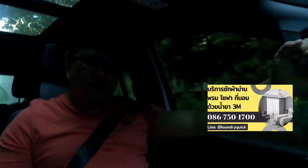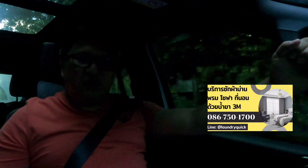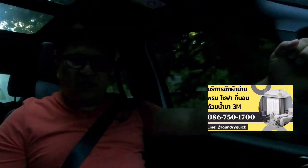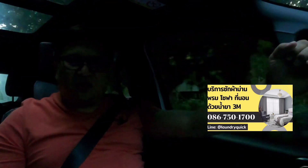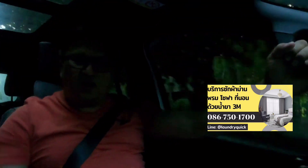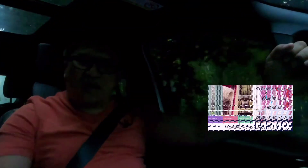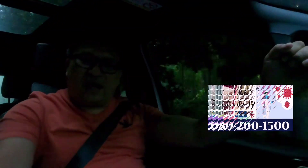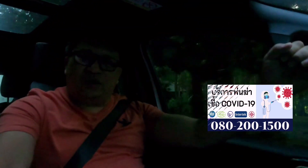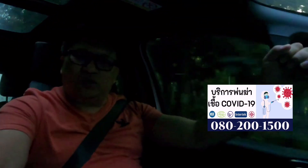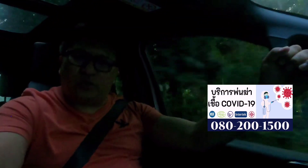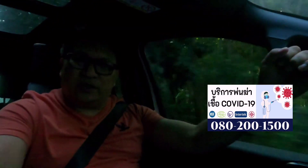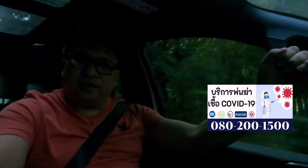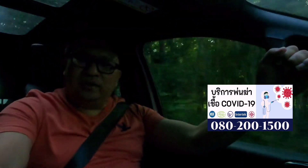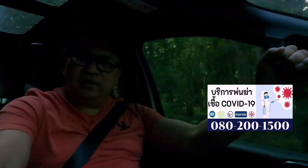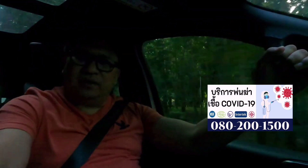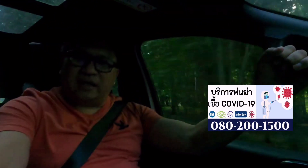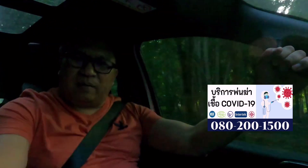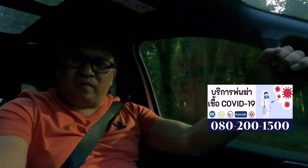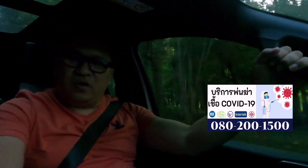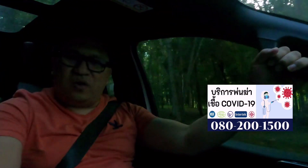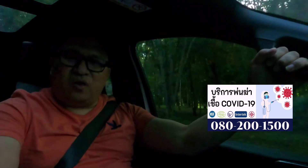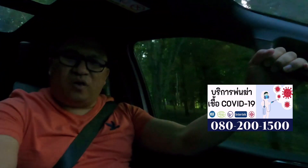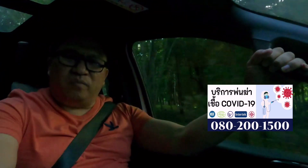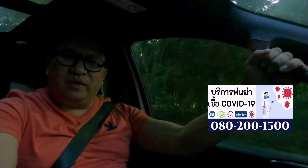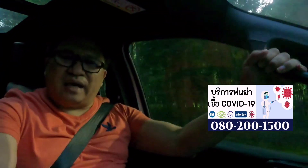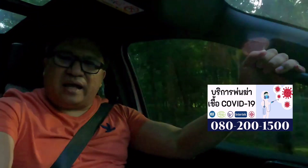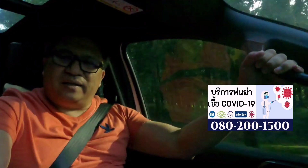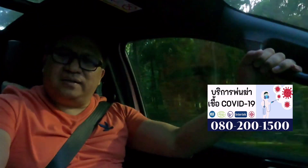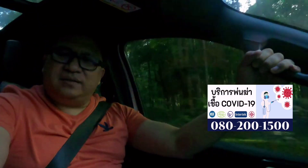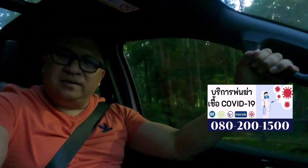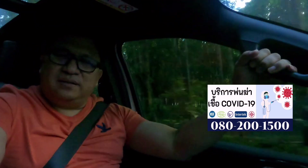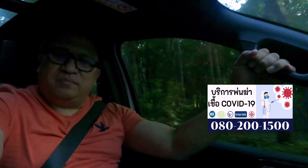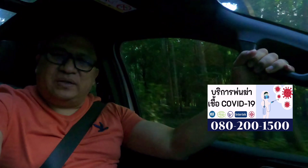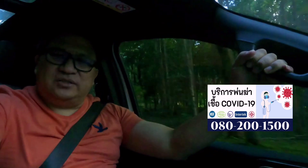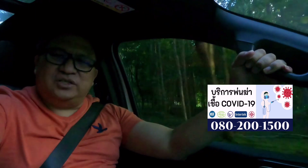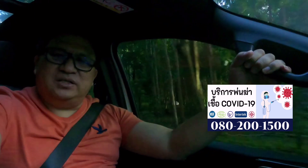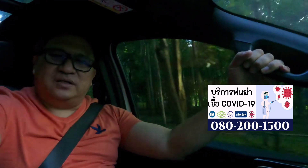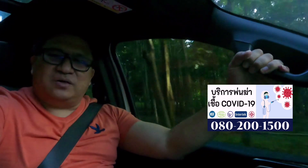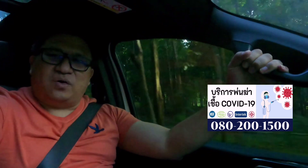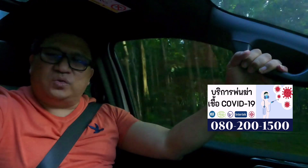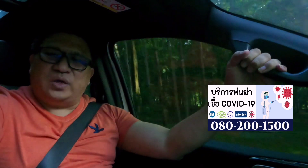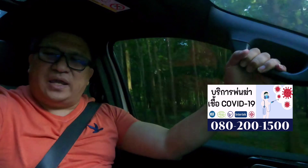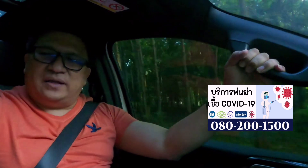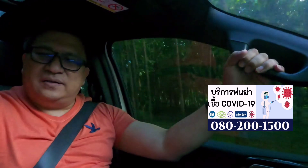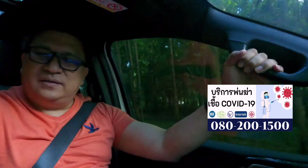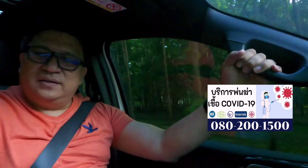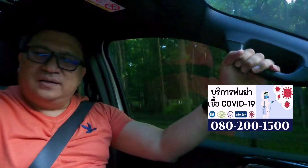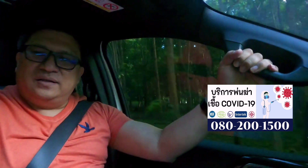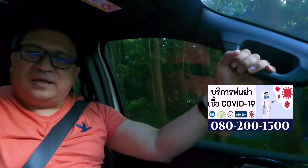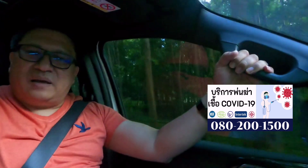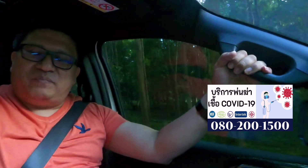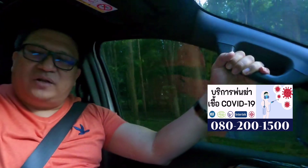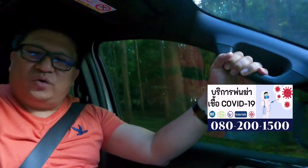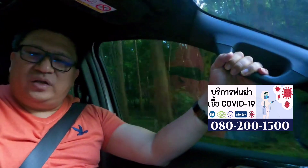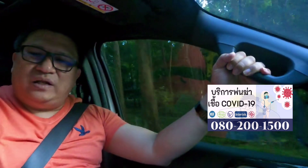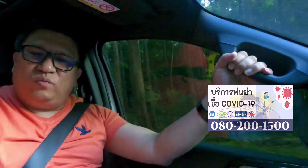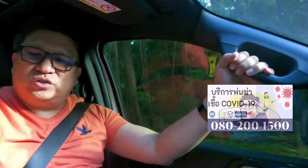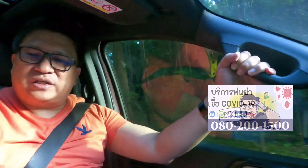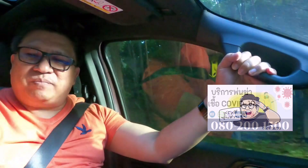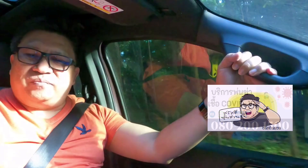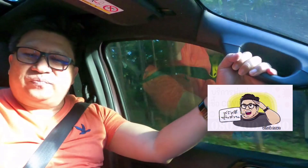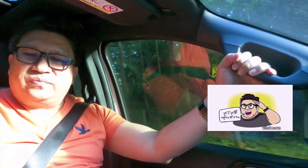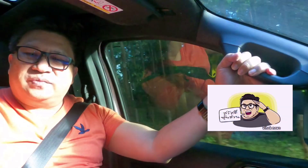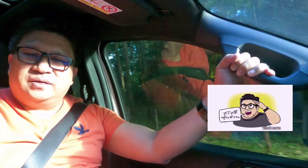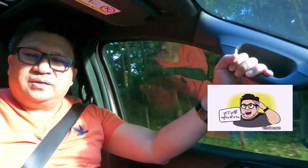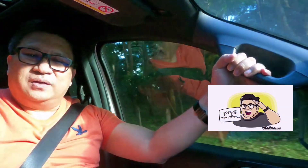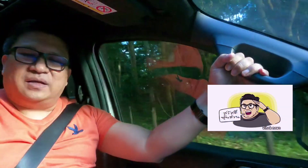ในกรณีของการธุจิินี้ก็มีการเปลี่นชื่อของตวเองครัเป็โนี้